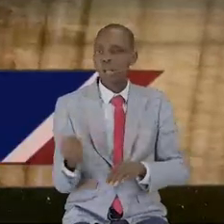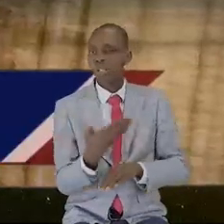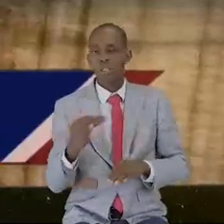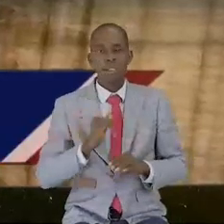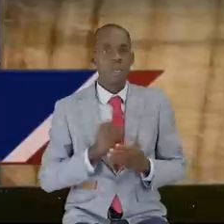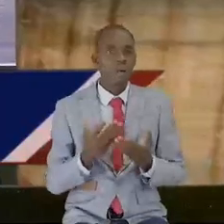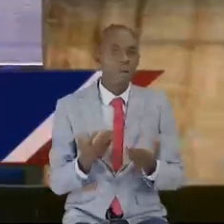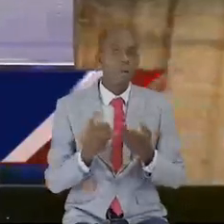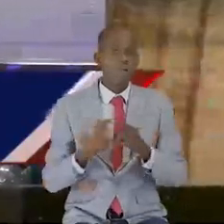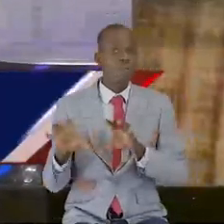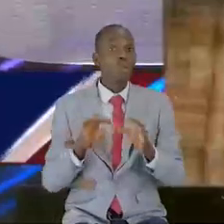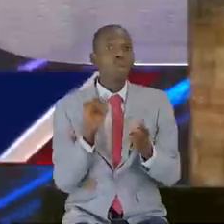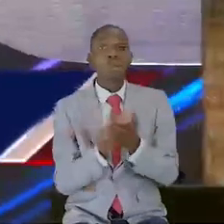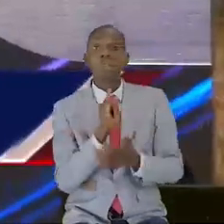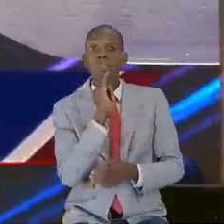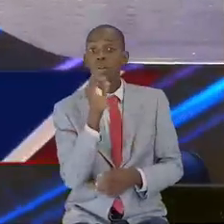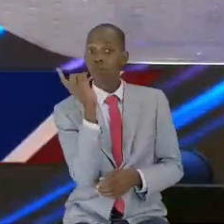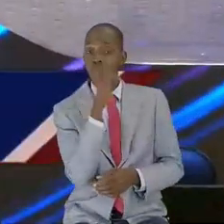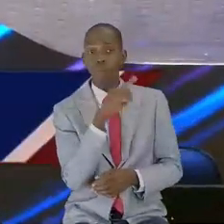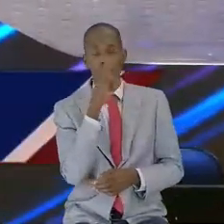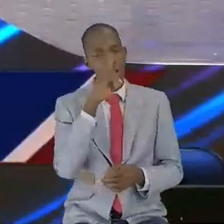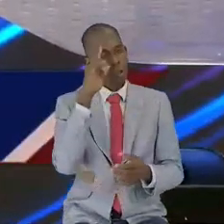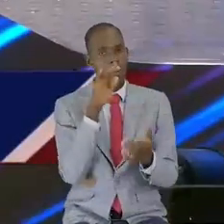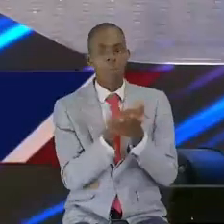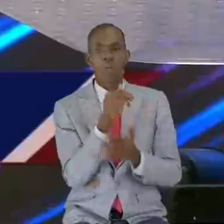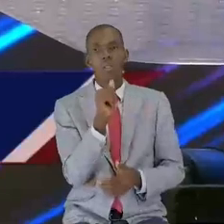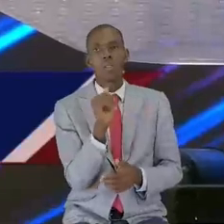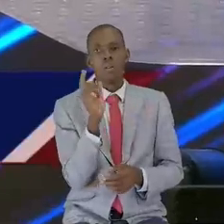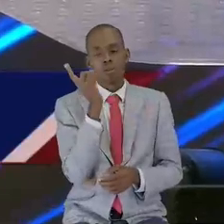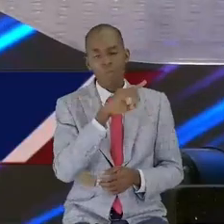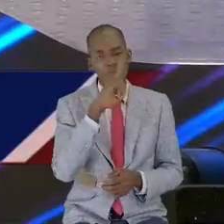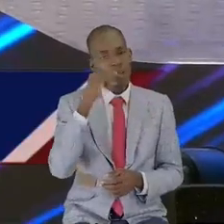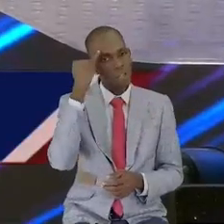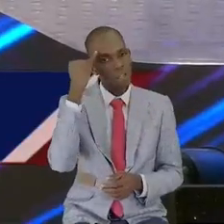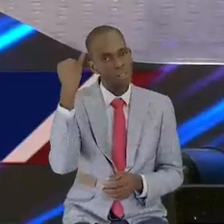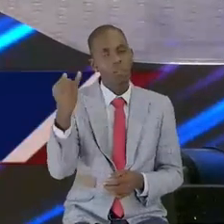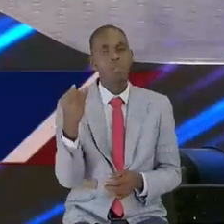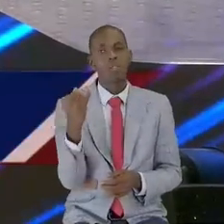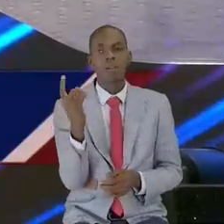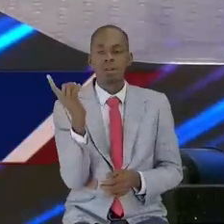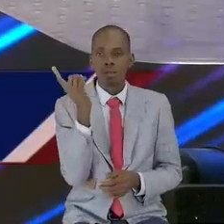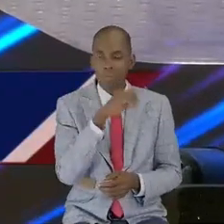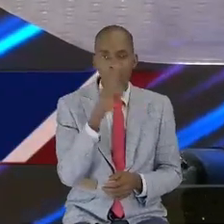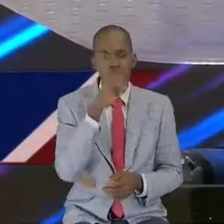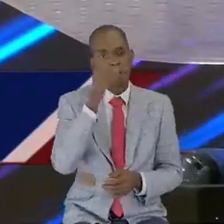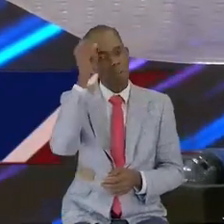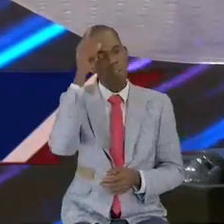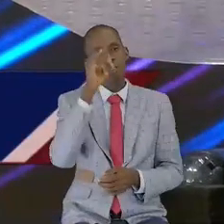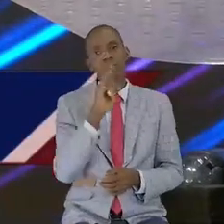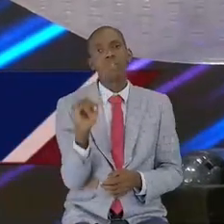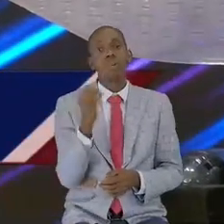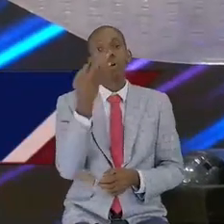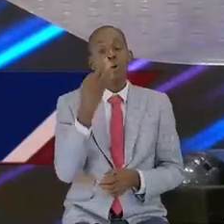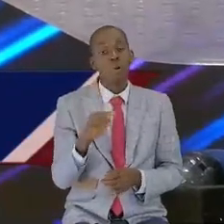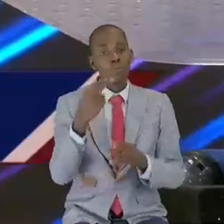faire. Ça, c'est la fausse notion, la fausse idée, c'est la fausse compréhension au sujet